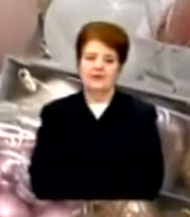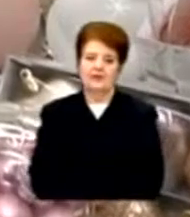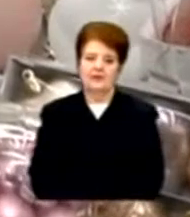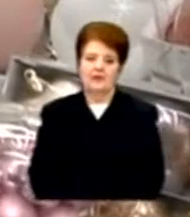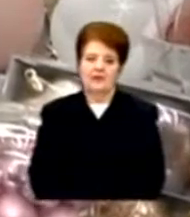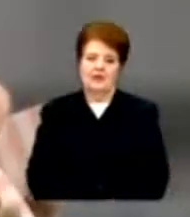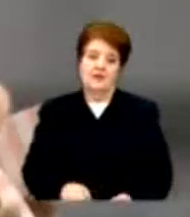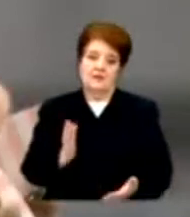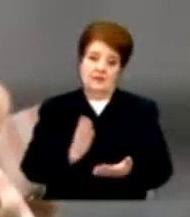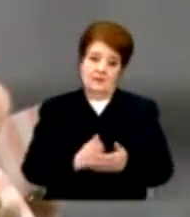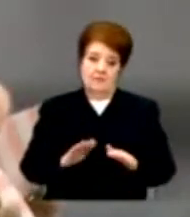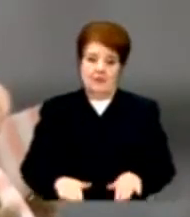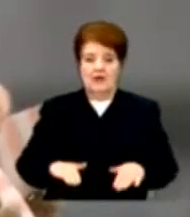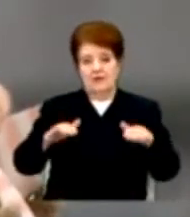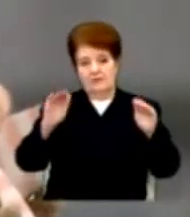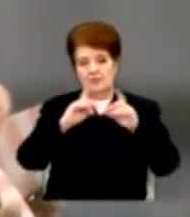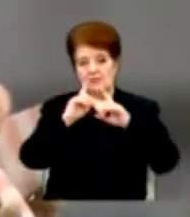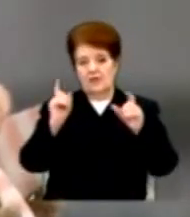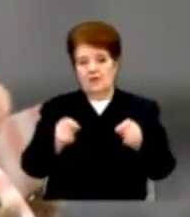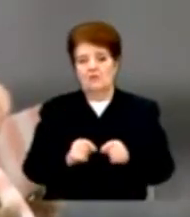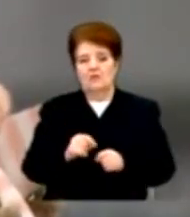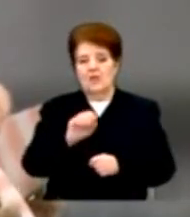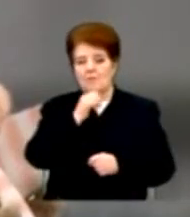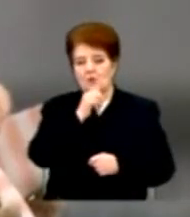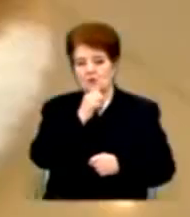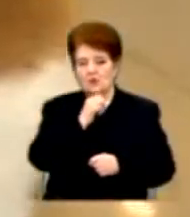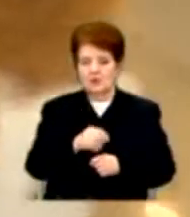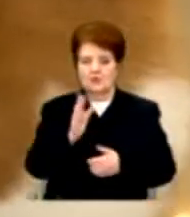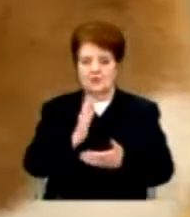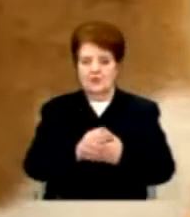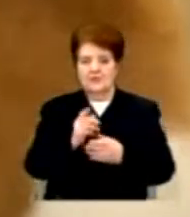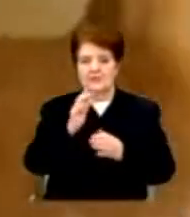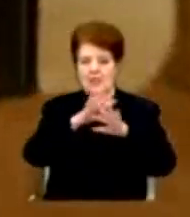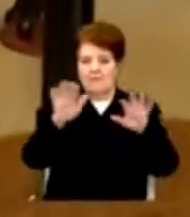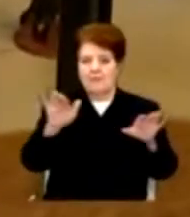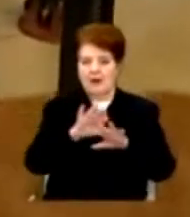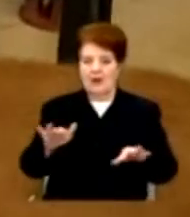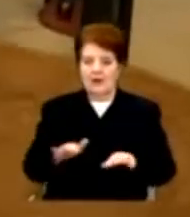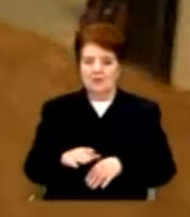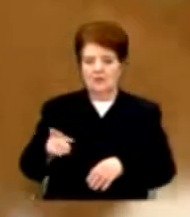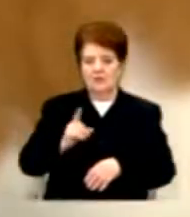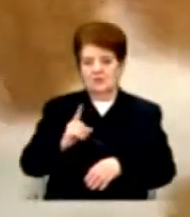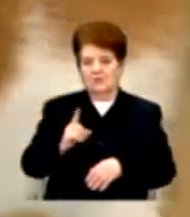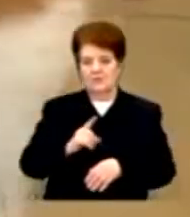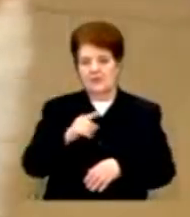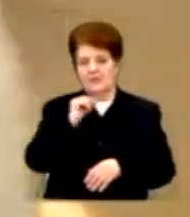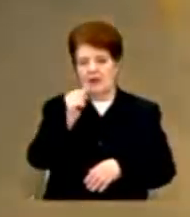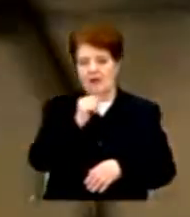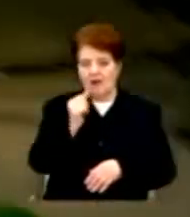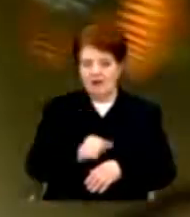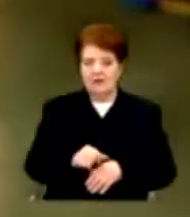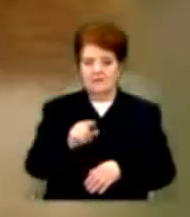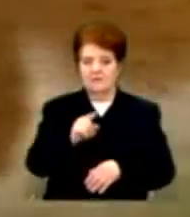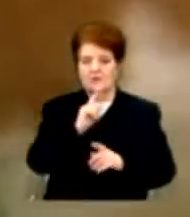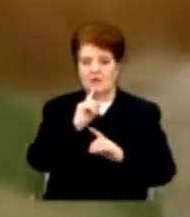Fie că suntem mici sau mari, darurile lăsate de Moș Crăciun sub bradul de sărbătoare sunt cel mai așteptat moment din an. Uneori însă